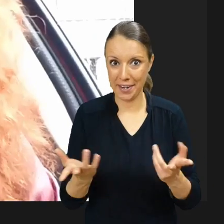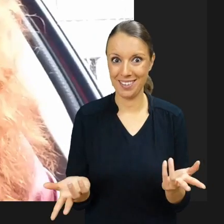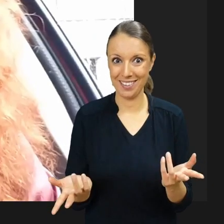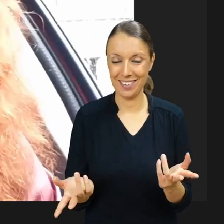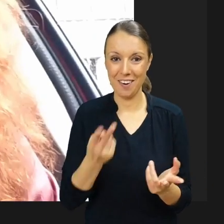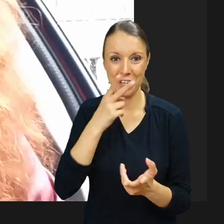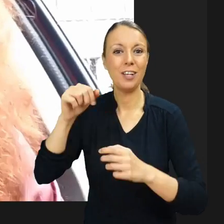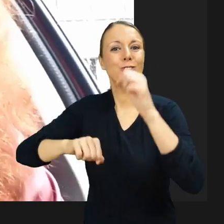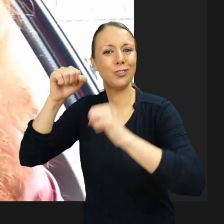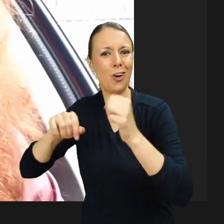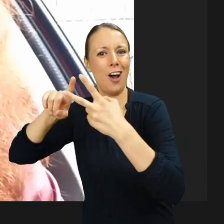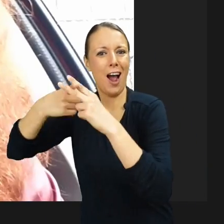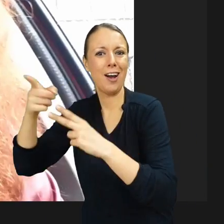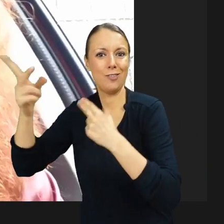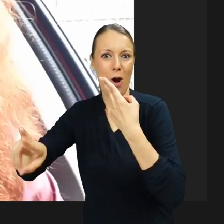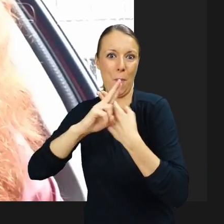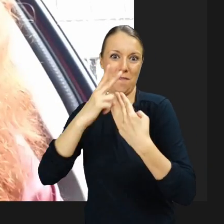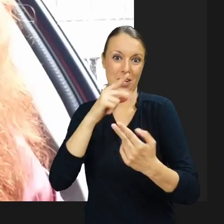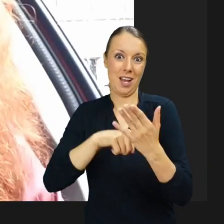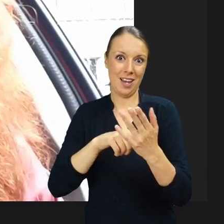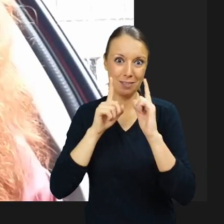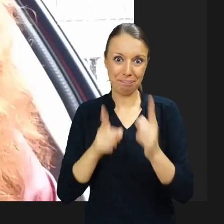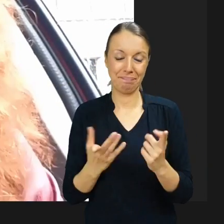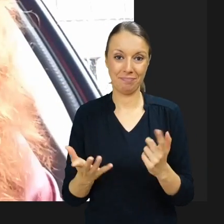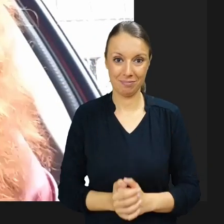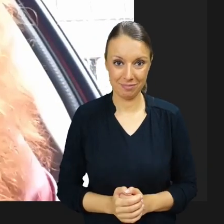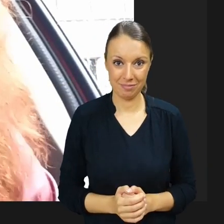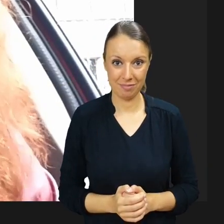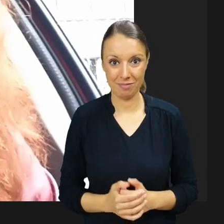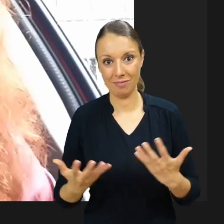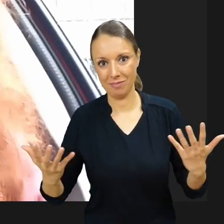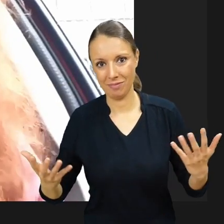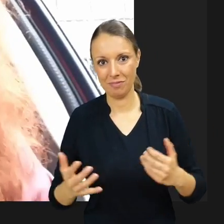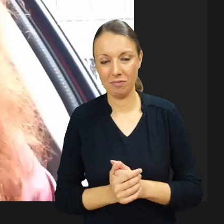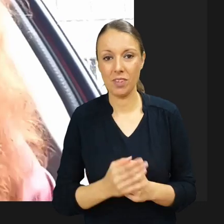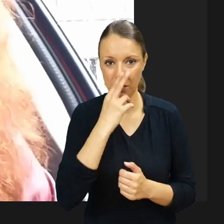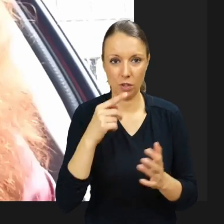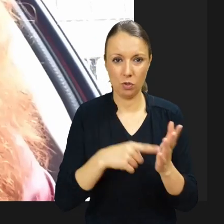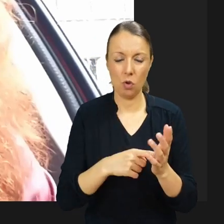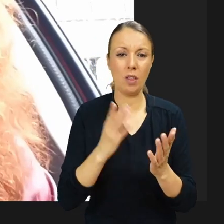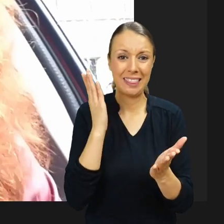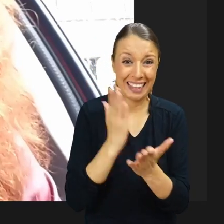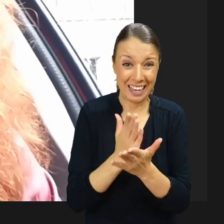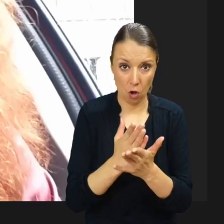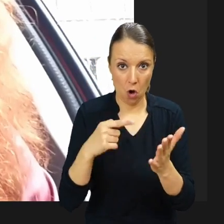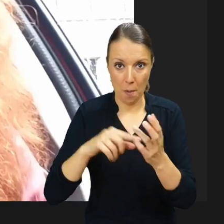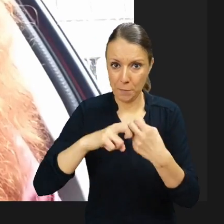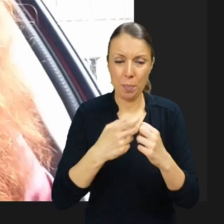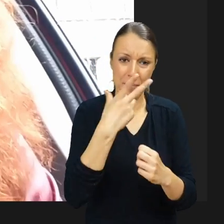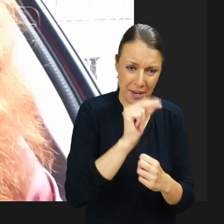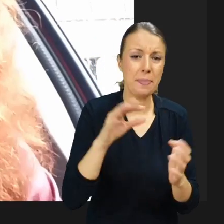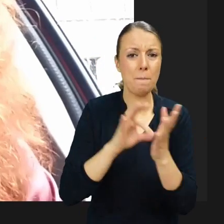sądu administracyjnego. To oczywiście nie są wszystkie trudności, które piętrzy i na pewno pozostali paneliści będą o tym